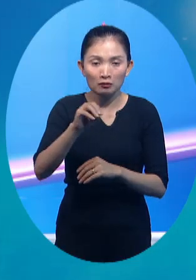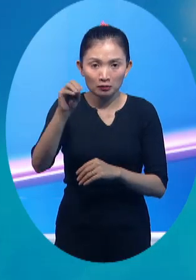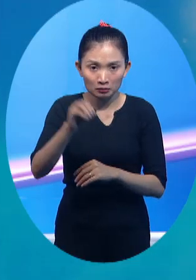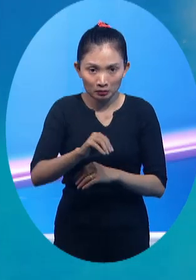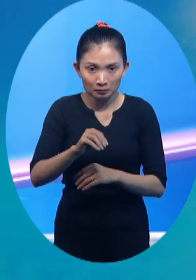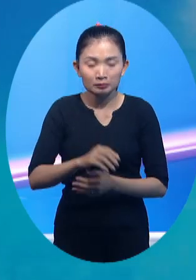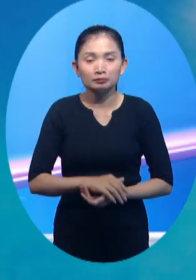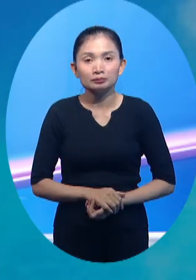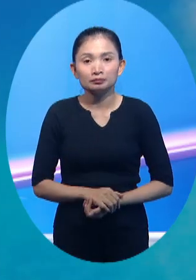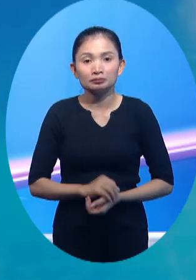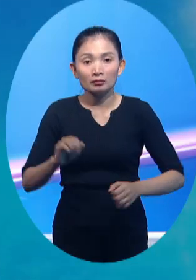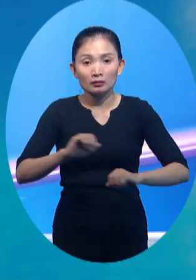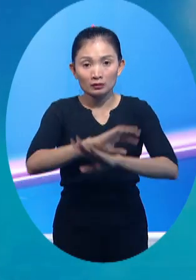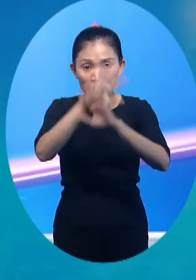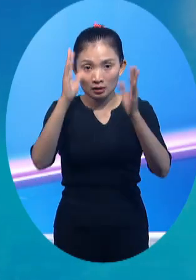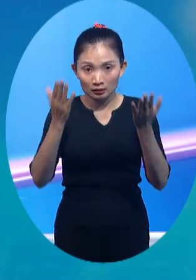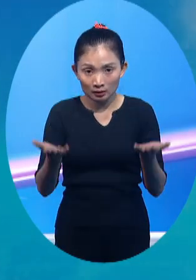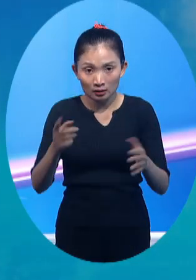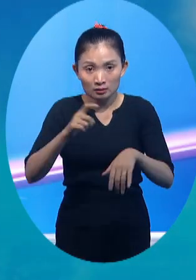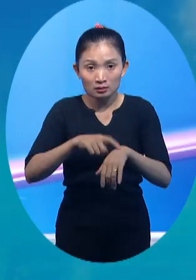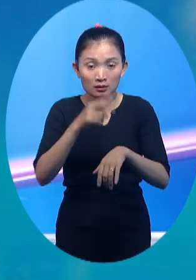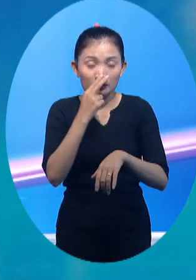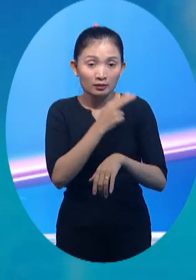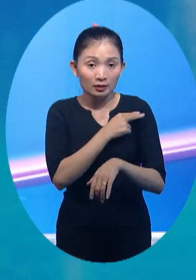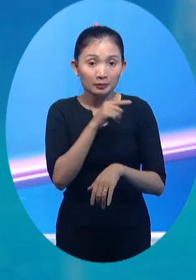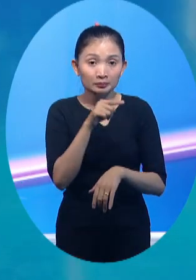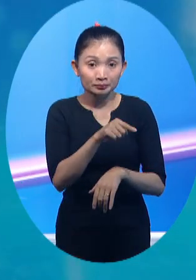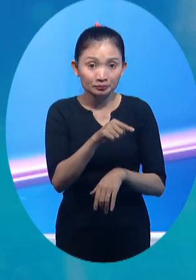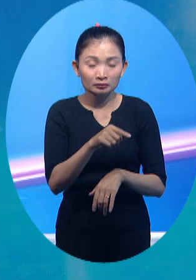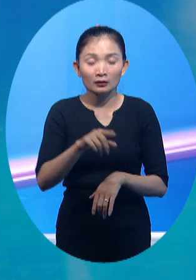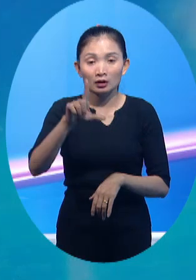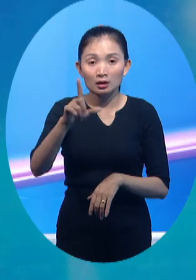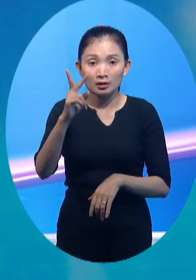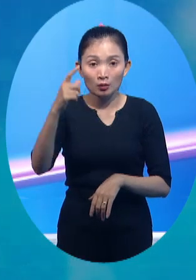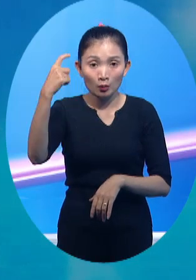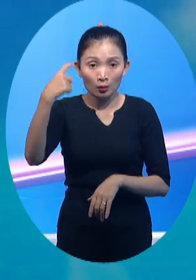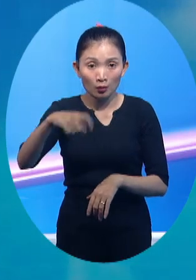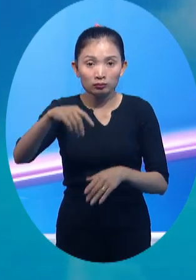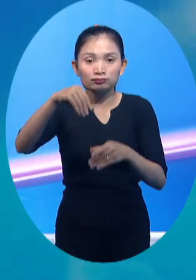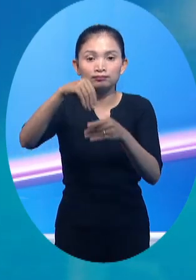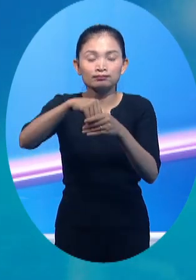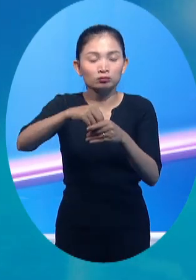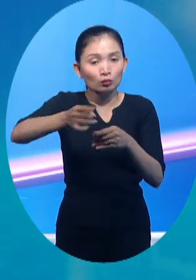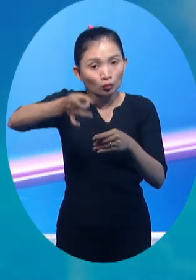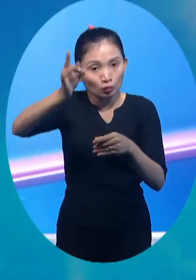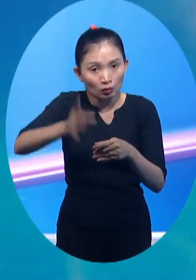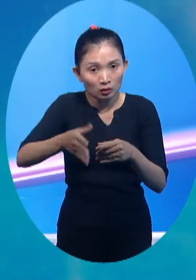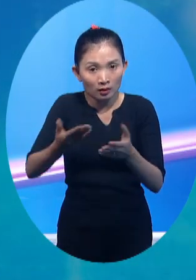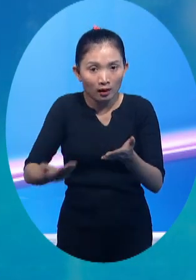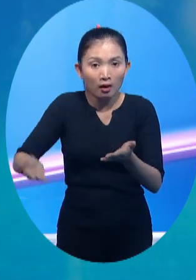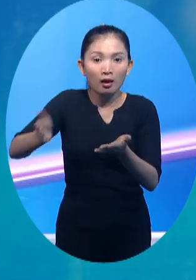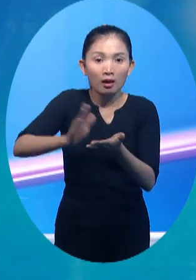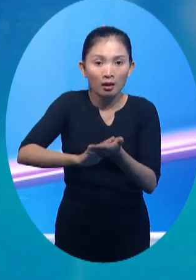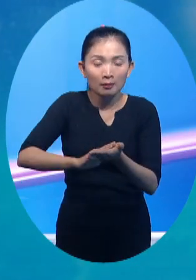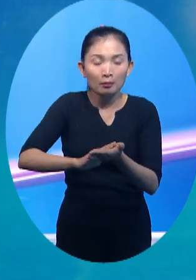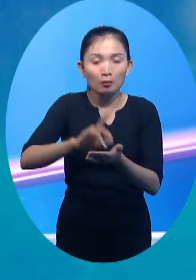rạng sáng nay theo giờ Việt Nam Hội đồng Bảo an Liên Hiệp Quốc đã nhất trí bỏ phiếu gia hàng hoạt động gìn dữ hòa bình tại li bă thêm một năm nữa Nhưng phía Mỹ cho biết